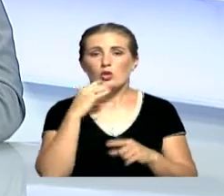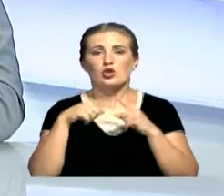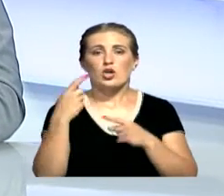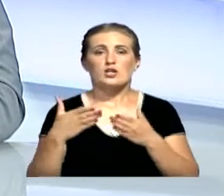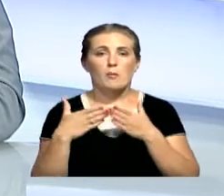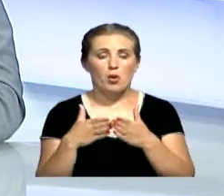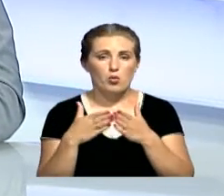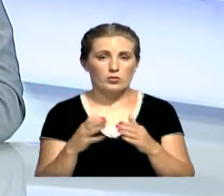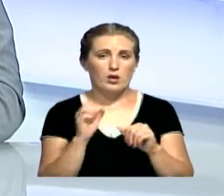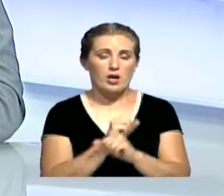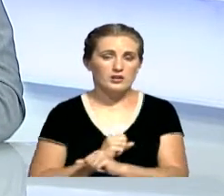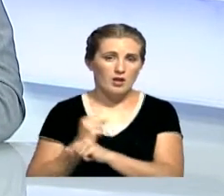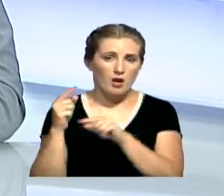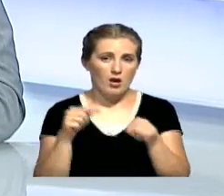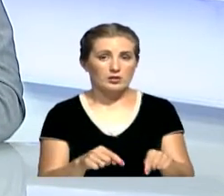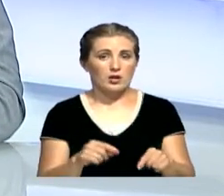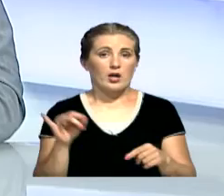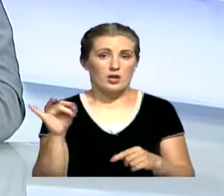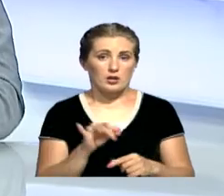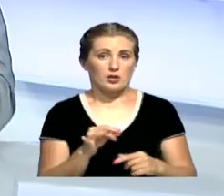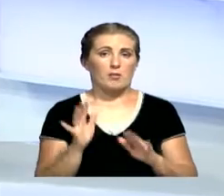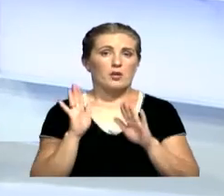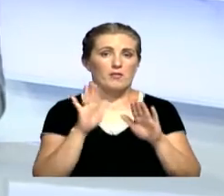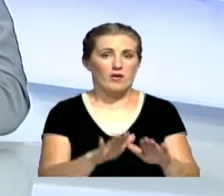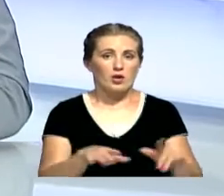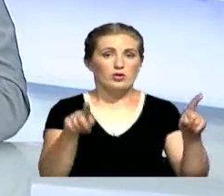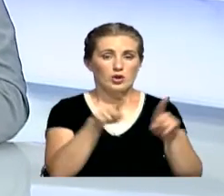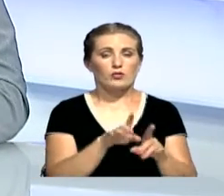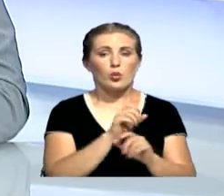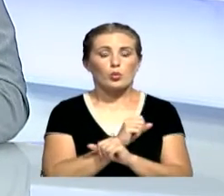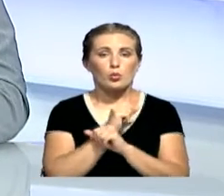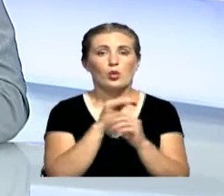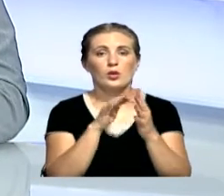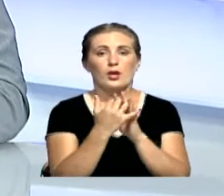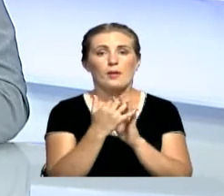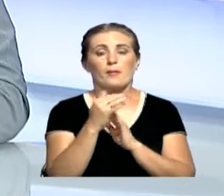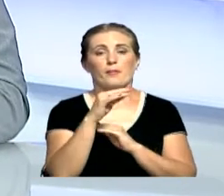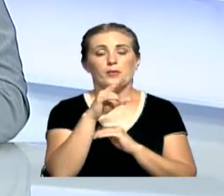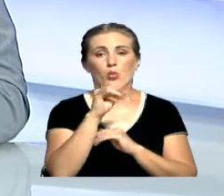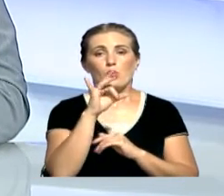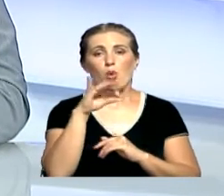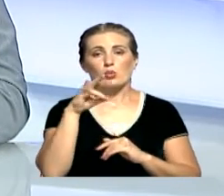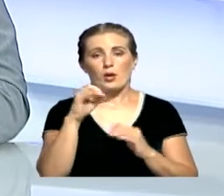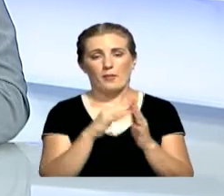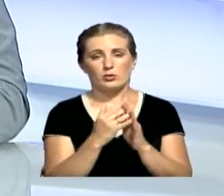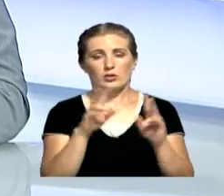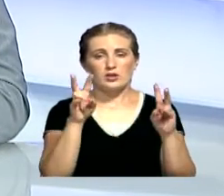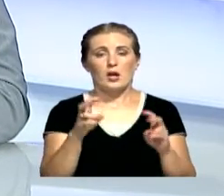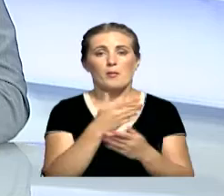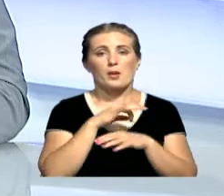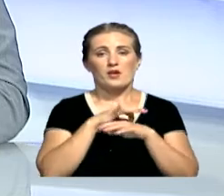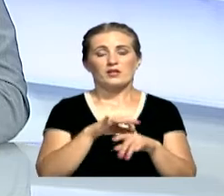отдыхать и конечно же они пребывают в том числе и в курортный поселок где буквально недавно мы проводили